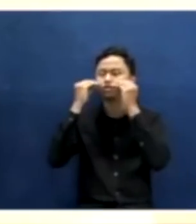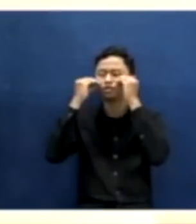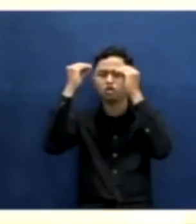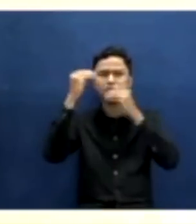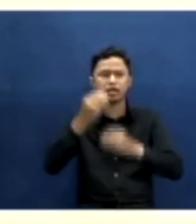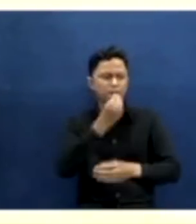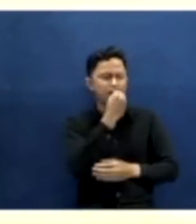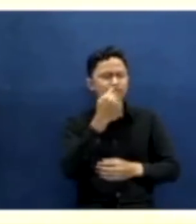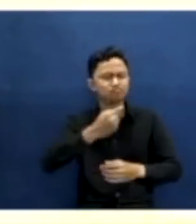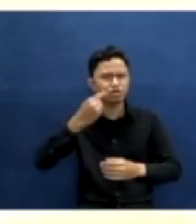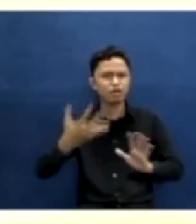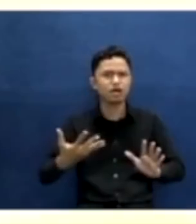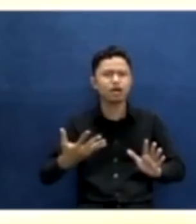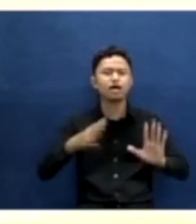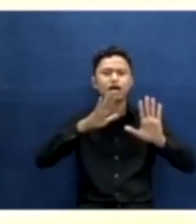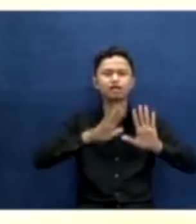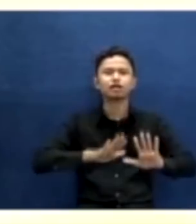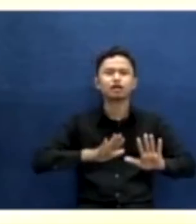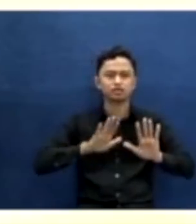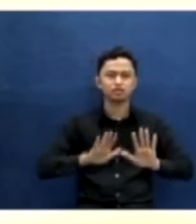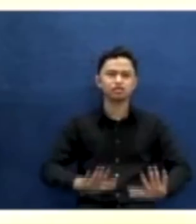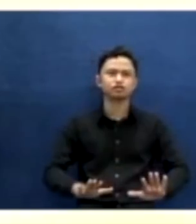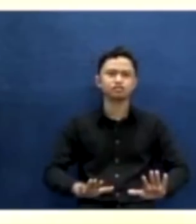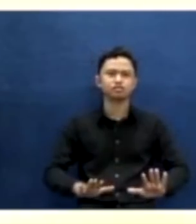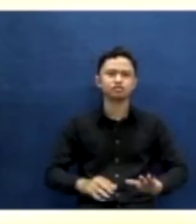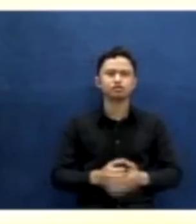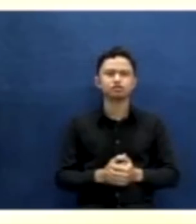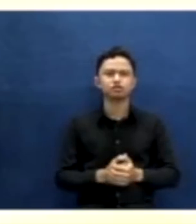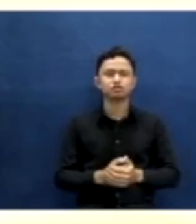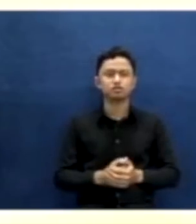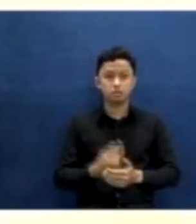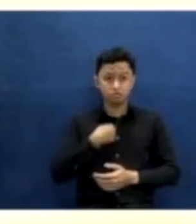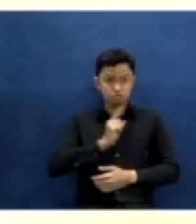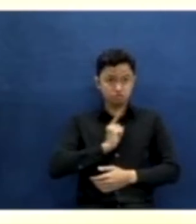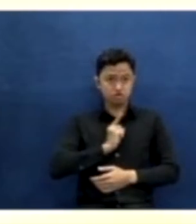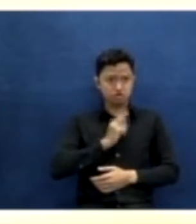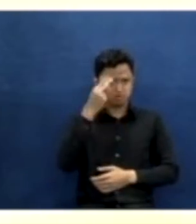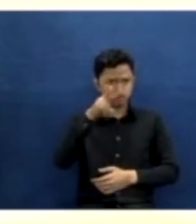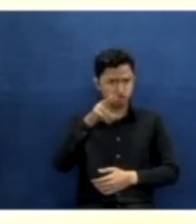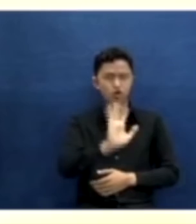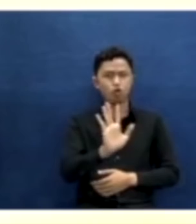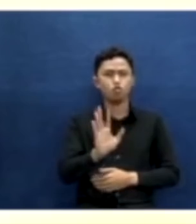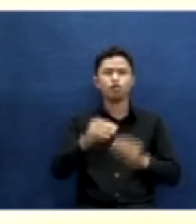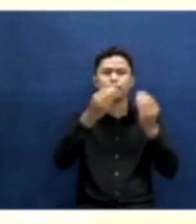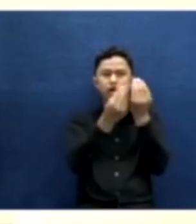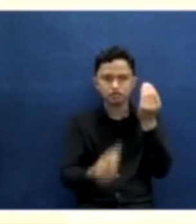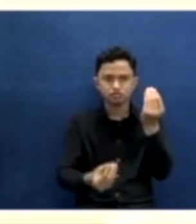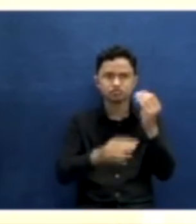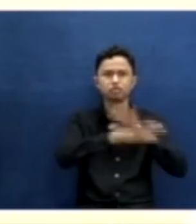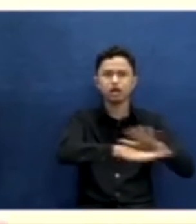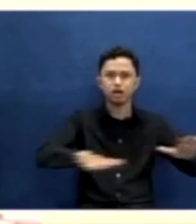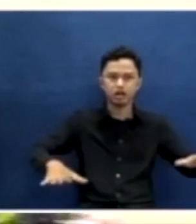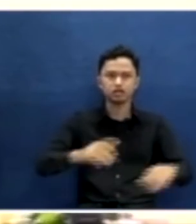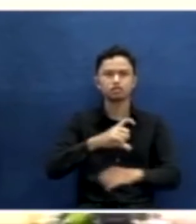bukan hanya kepada dirinya beliau sampai kepada keturunannya pun beliau sangat perhatikan Pernahkah kita membaca sebuah kisah dalam